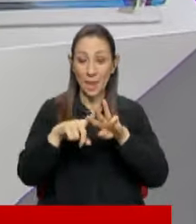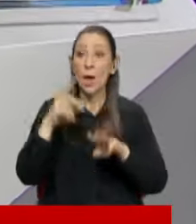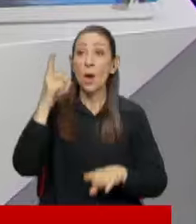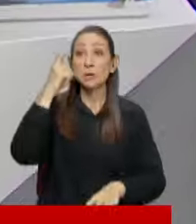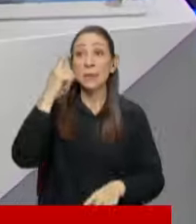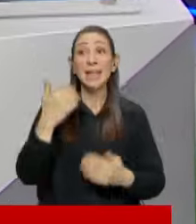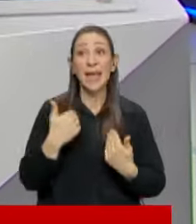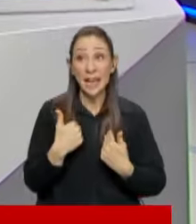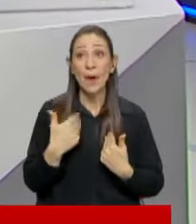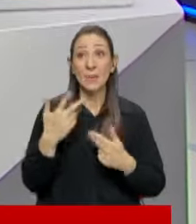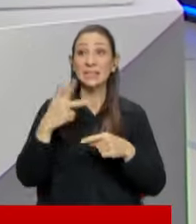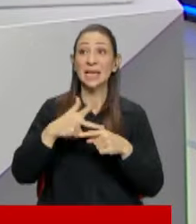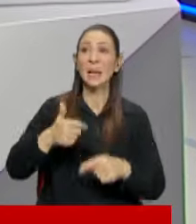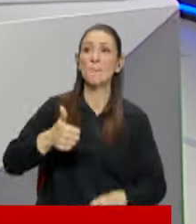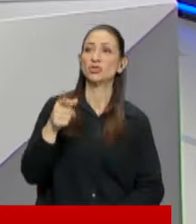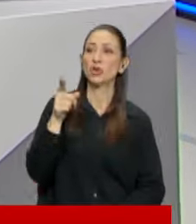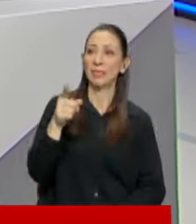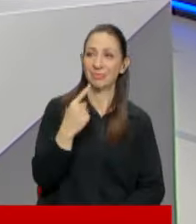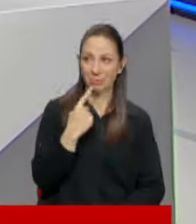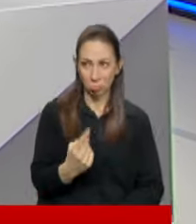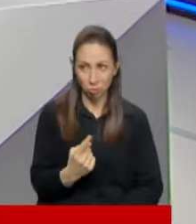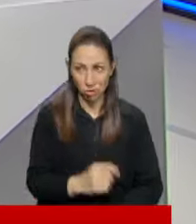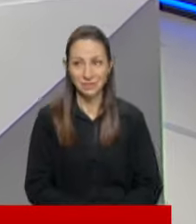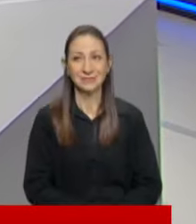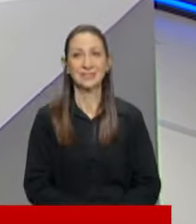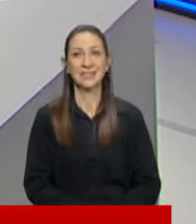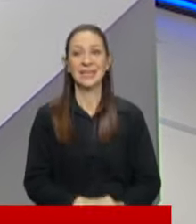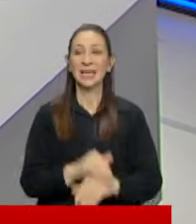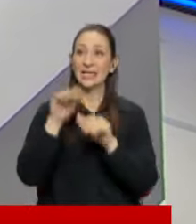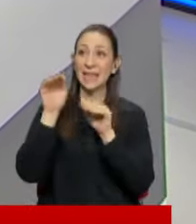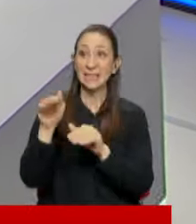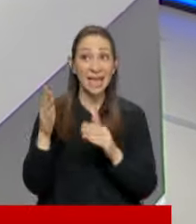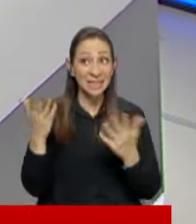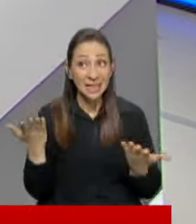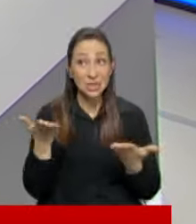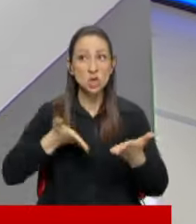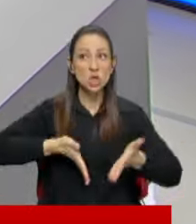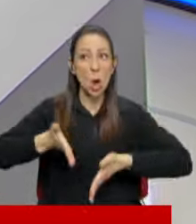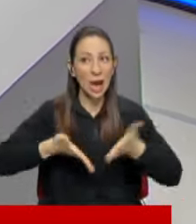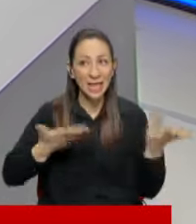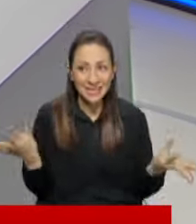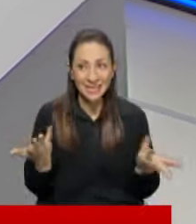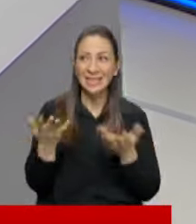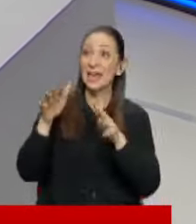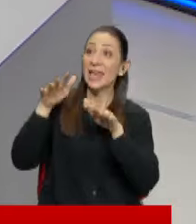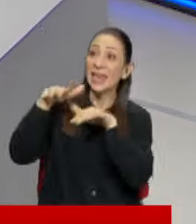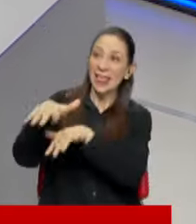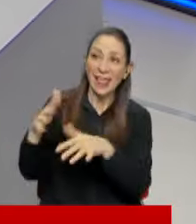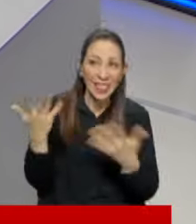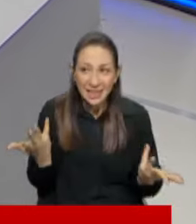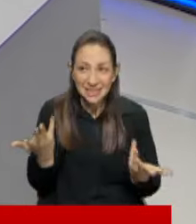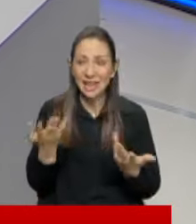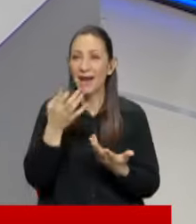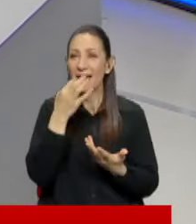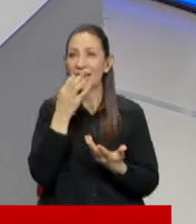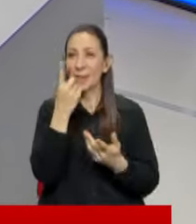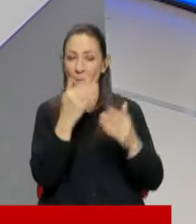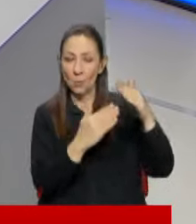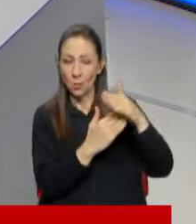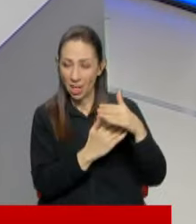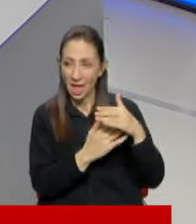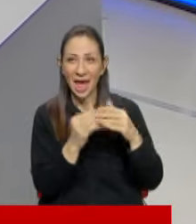Osmaniyeliyim ama Zeydan Başkan demiş kendisi. Destek nasıl, sokak nasıl, ilgi nasıl? Ankara'ya bir küçük mola